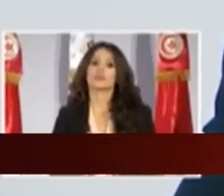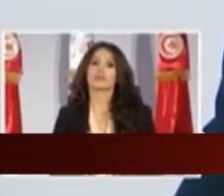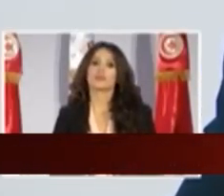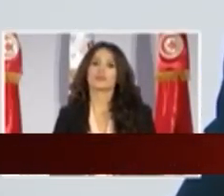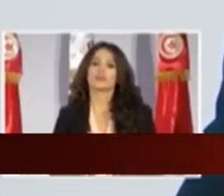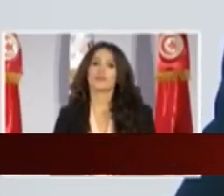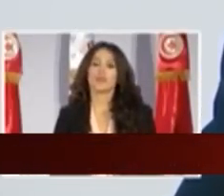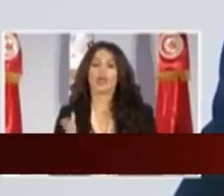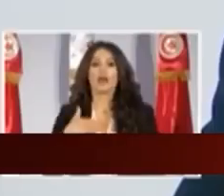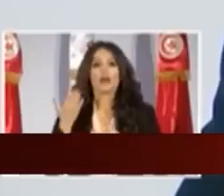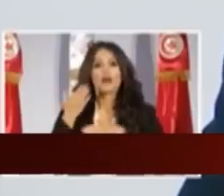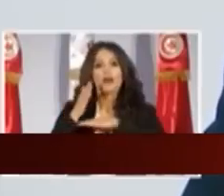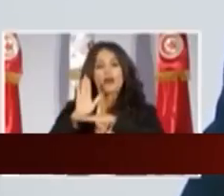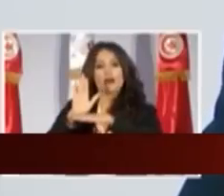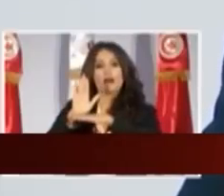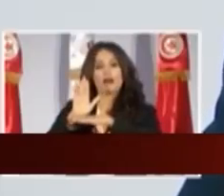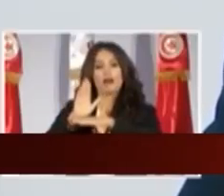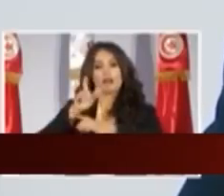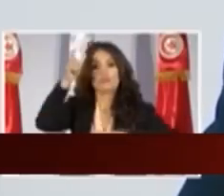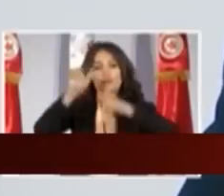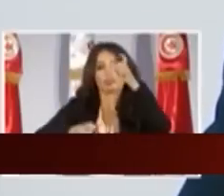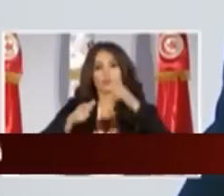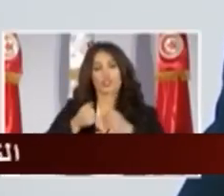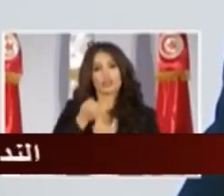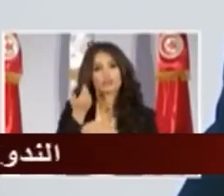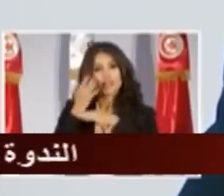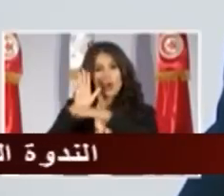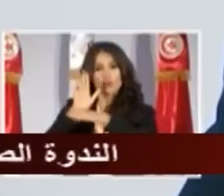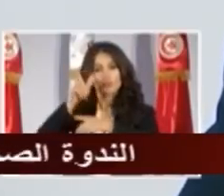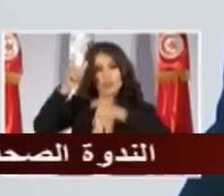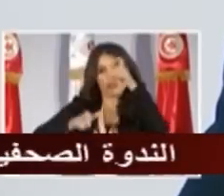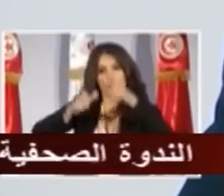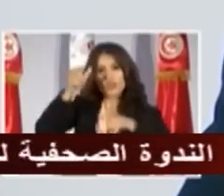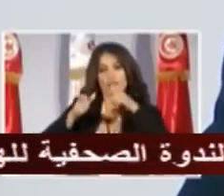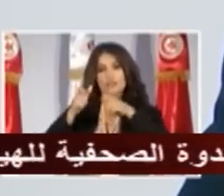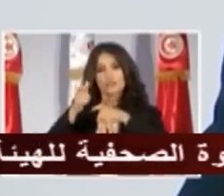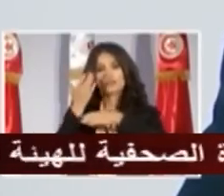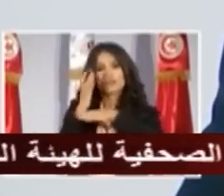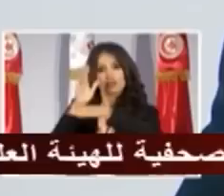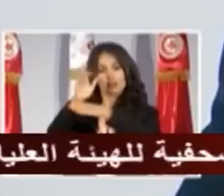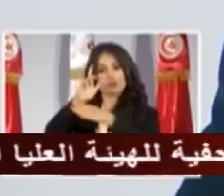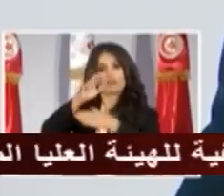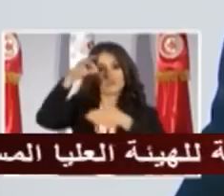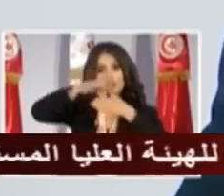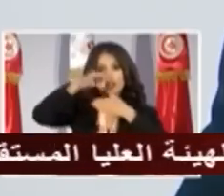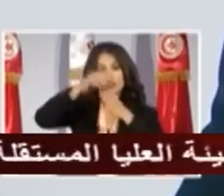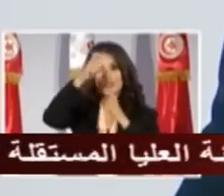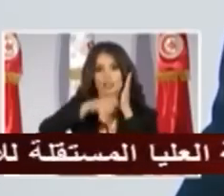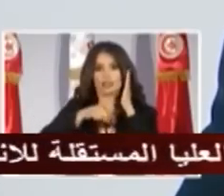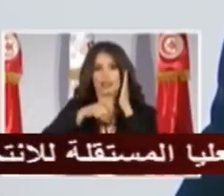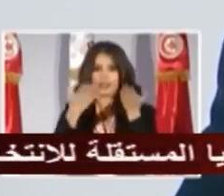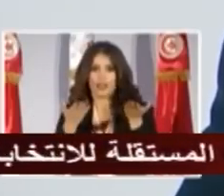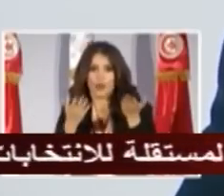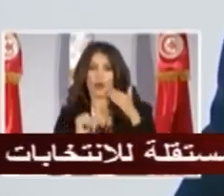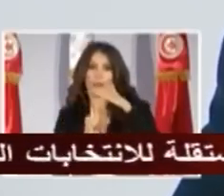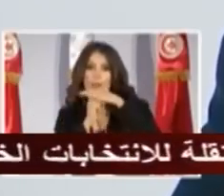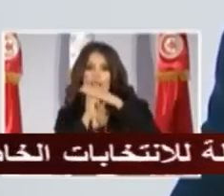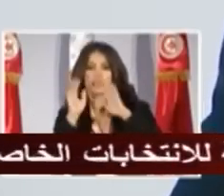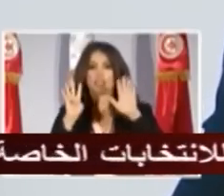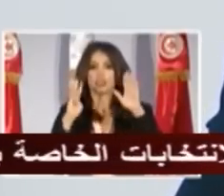ناتيكم عدد الناخبين الى حدود الساعه التاسعه صباحا